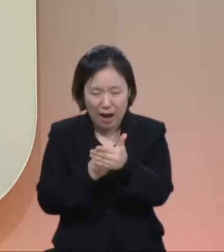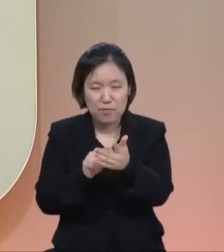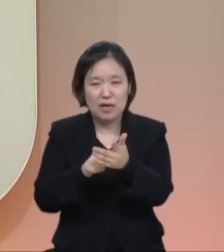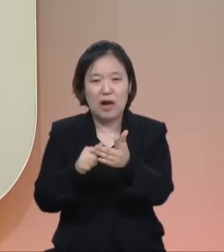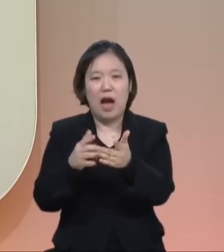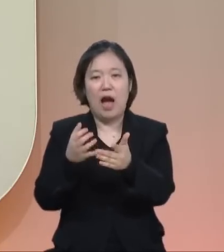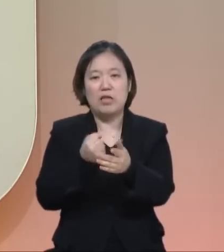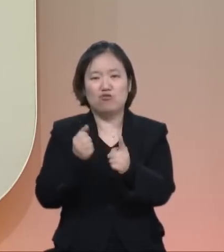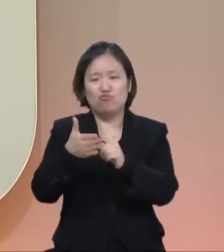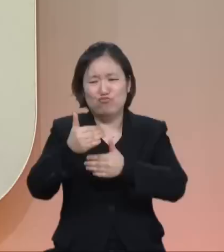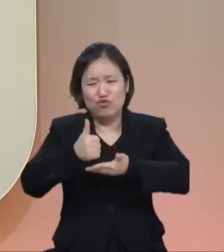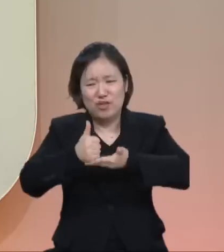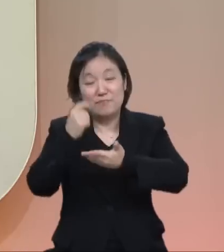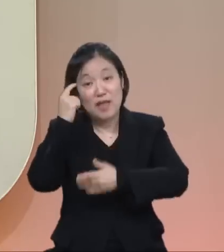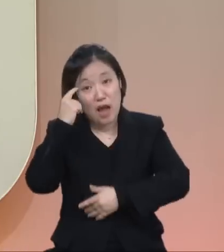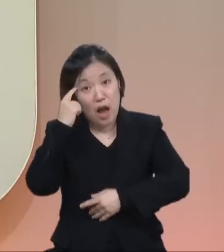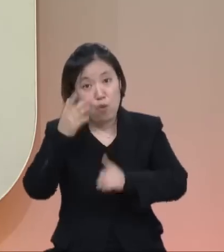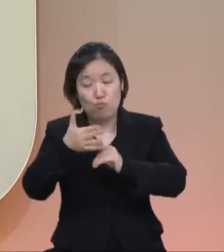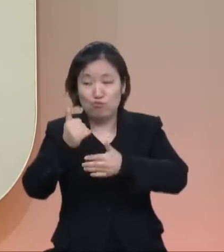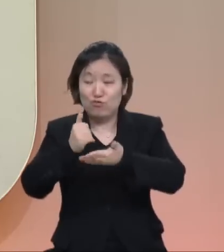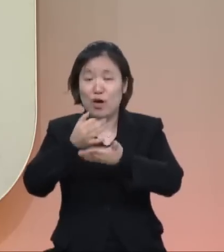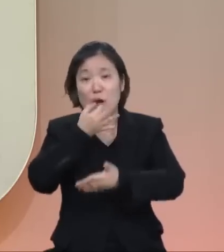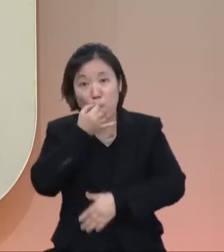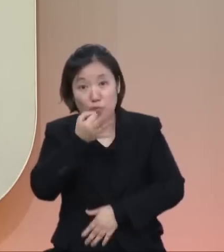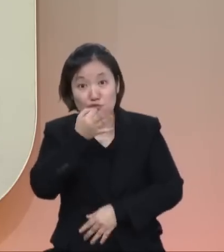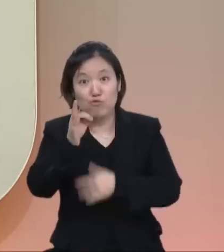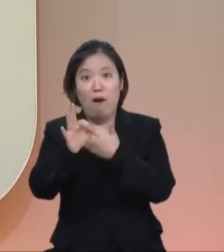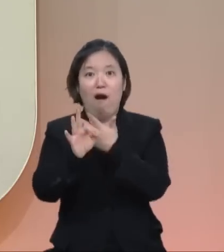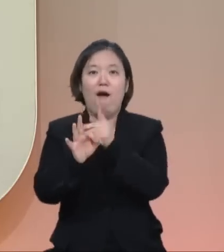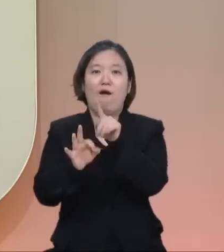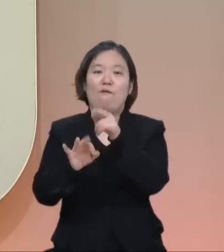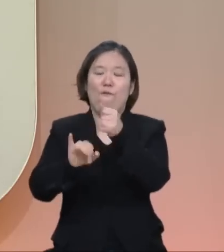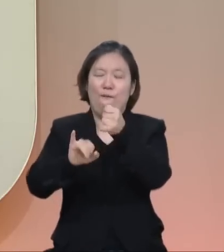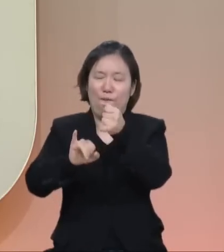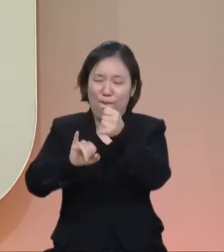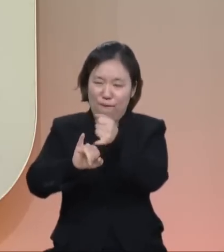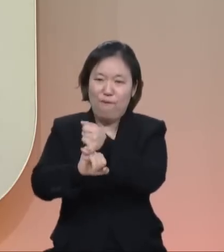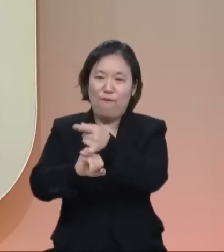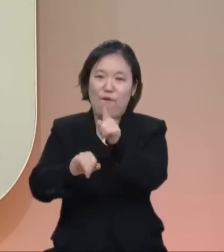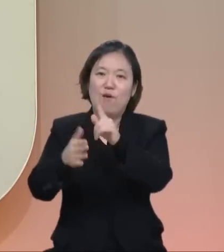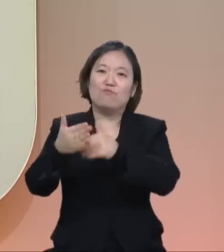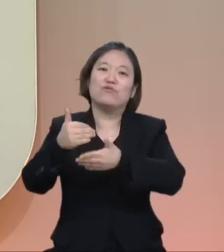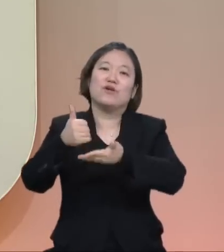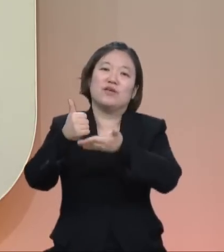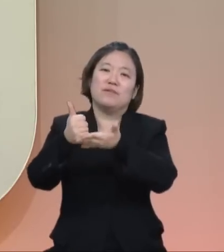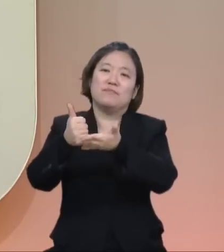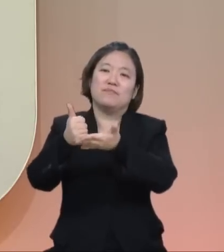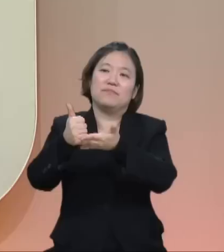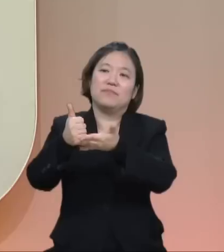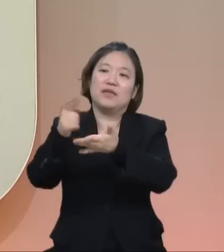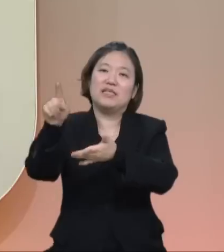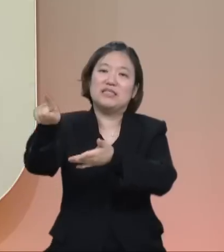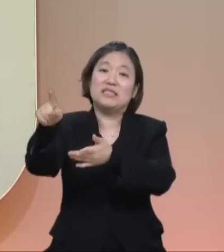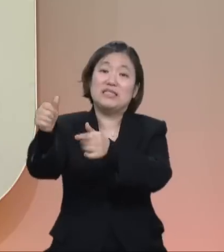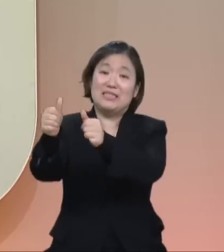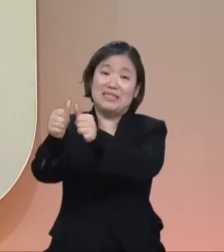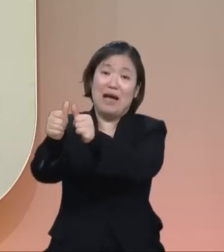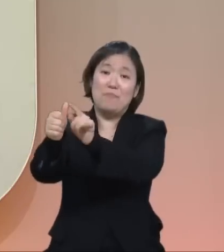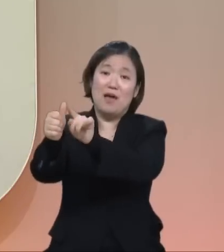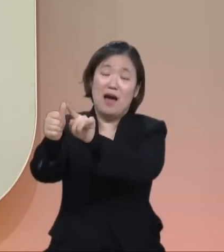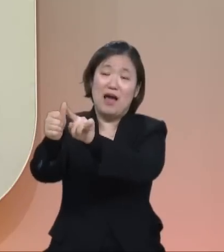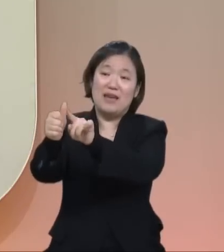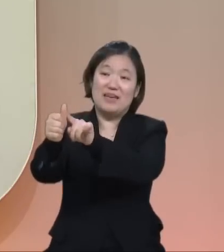생각하고 부처님을 부른다면 반드시 부처님은 그 중생을